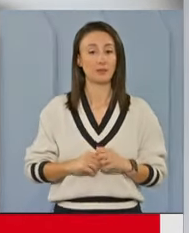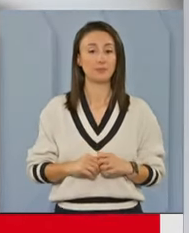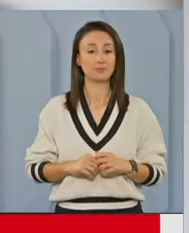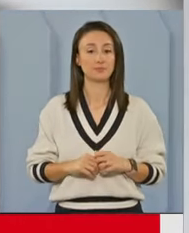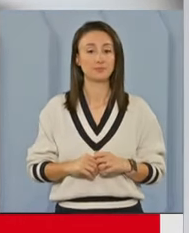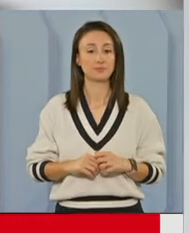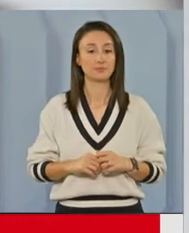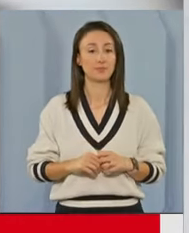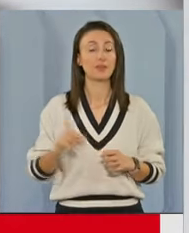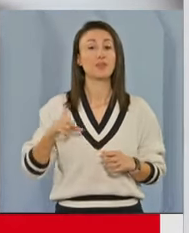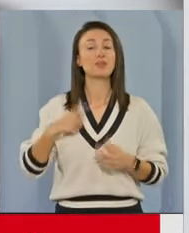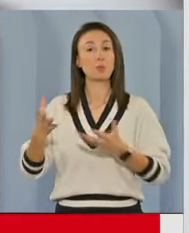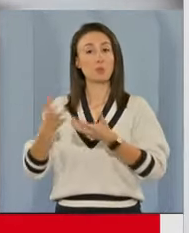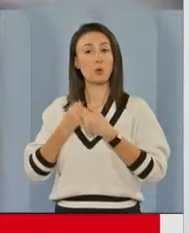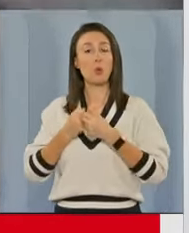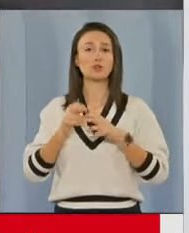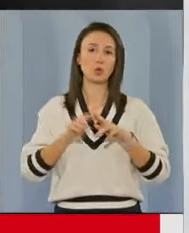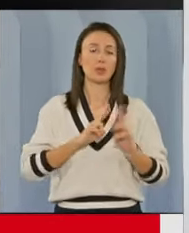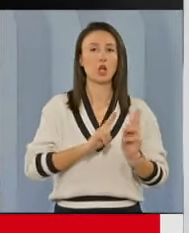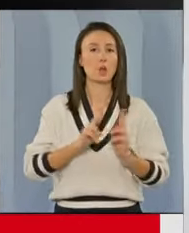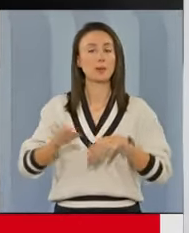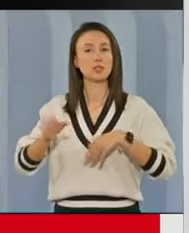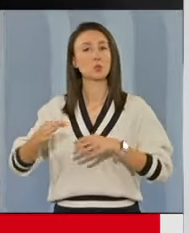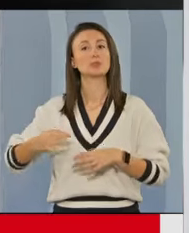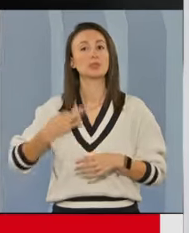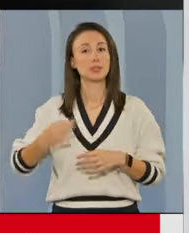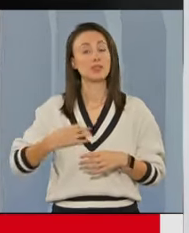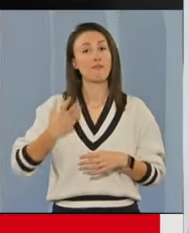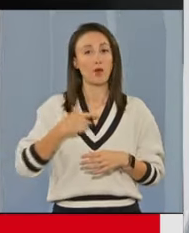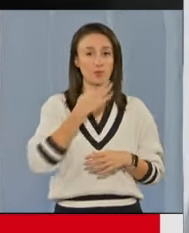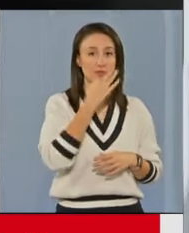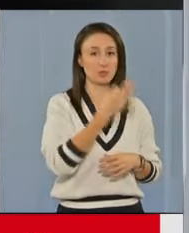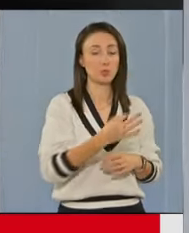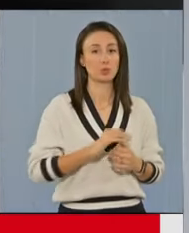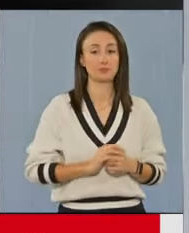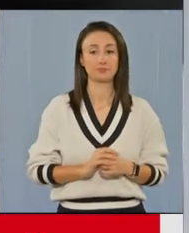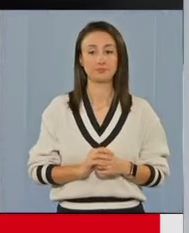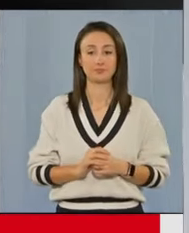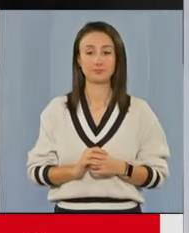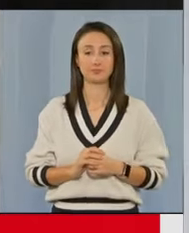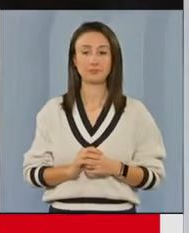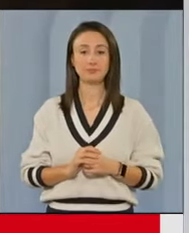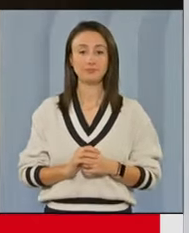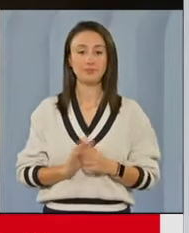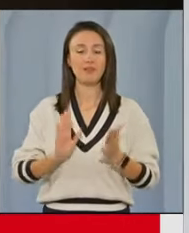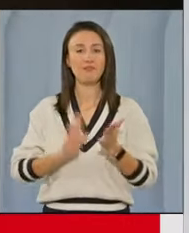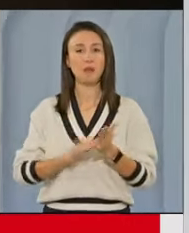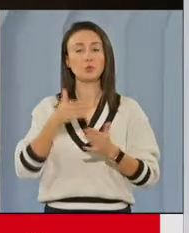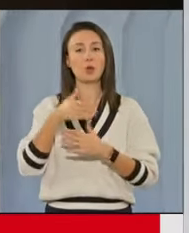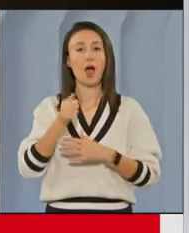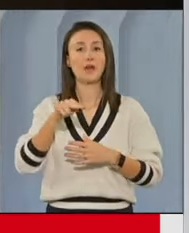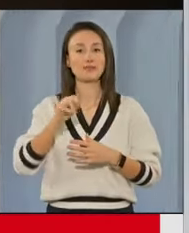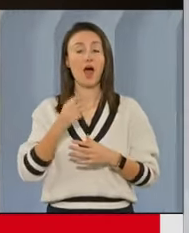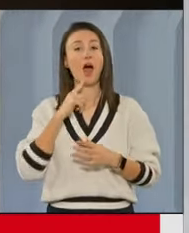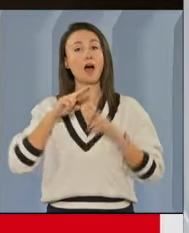reabilitare va fi preluată cum e și firesc de către Ministerul Sănătății vreau să vă spun că faptul că Agenția Națională antidrog a